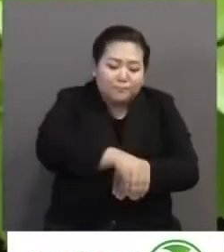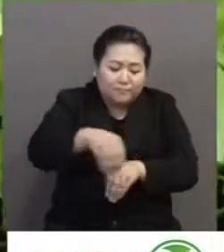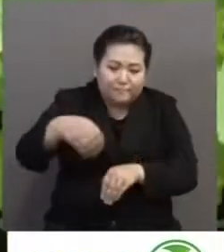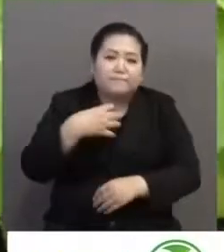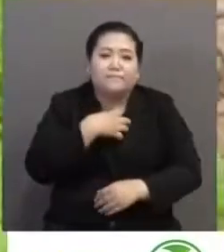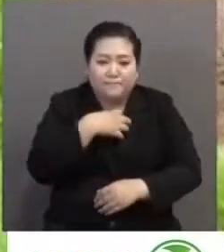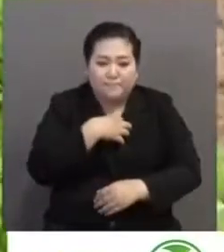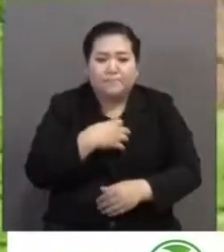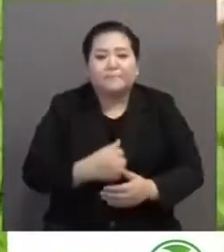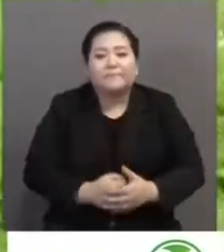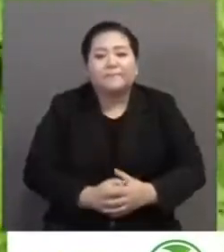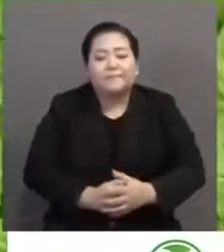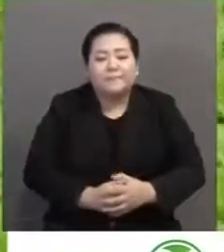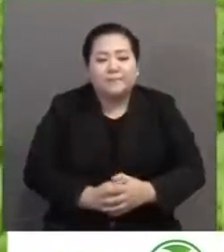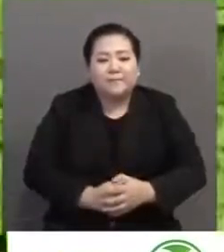แล้ว